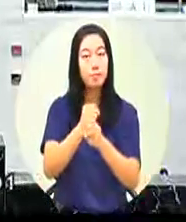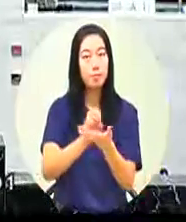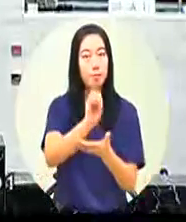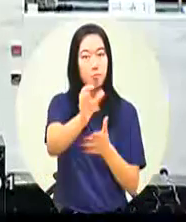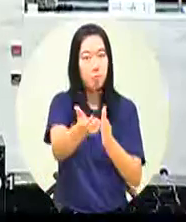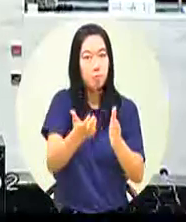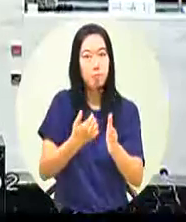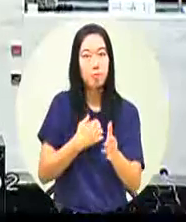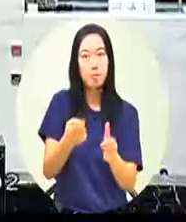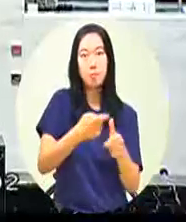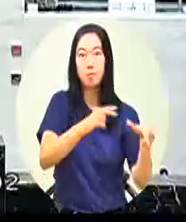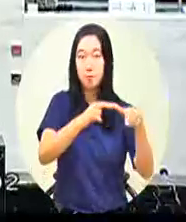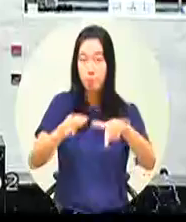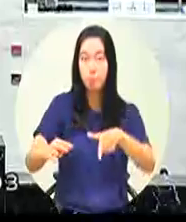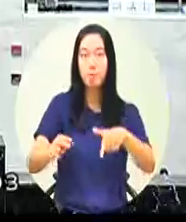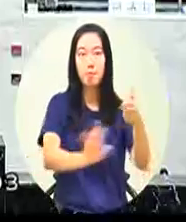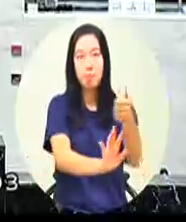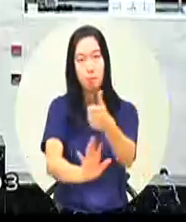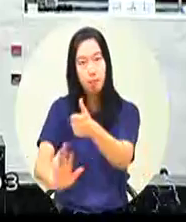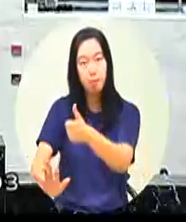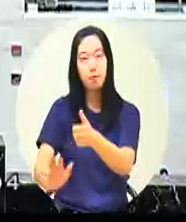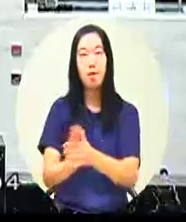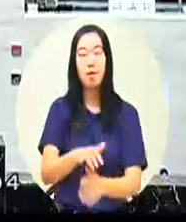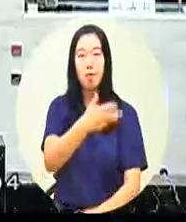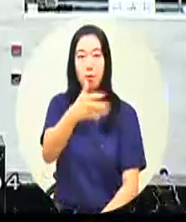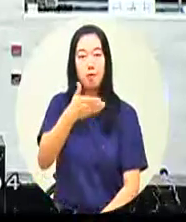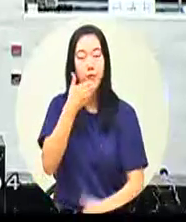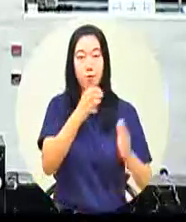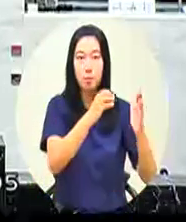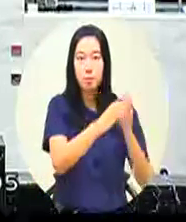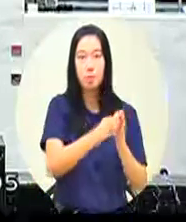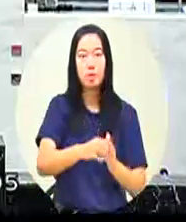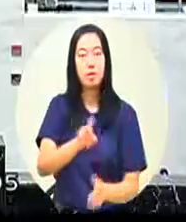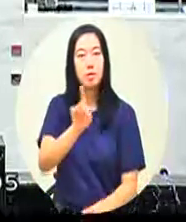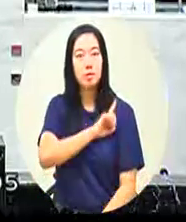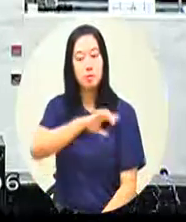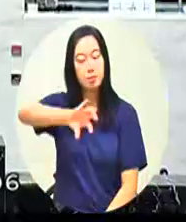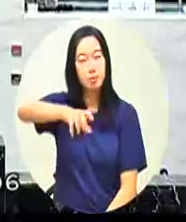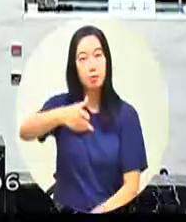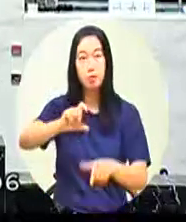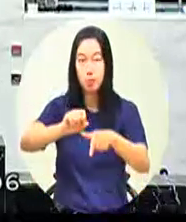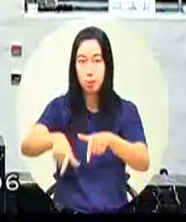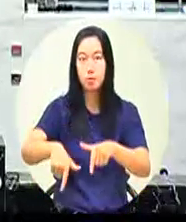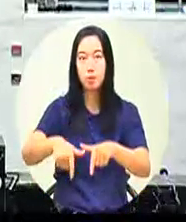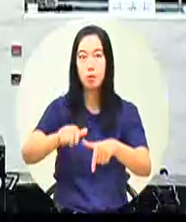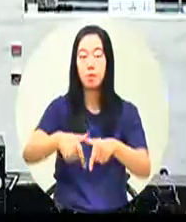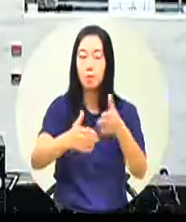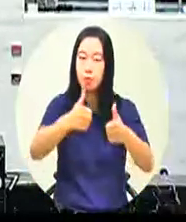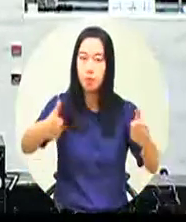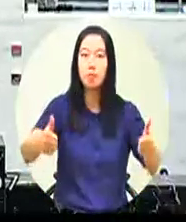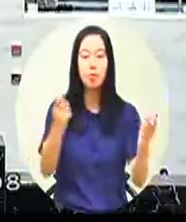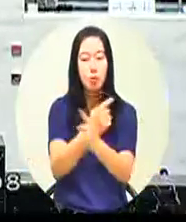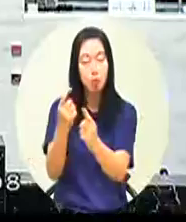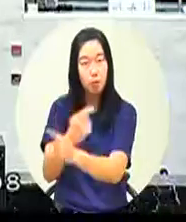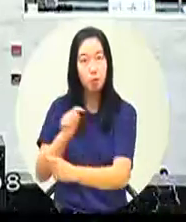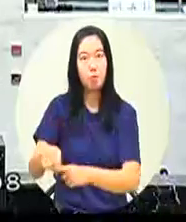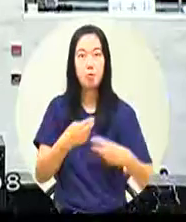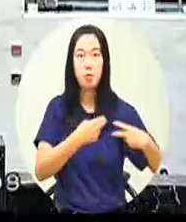绍水利局以及自来水公司义动的主管。那我们水公司前蔡茂林经理退